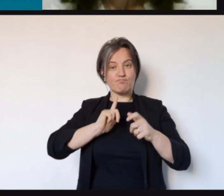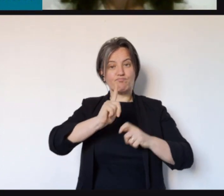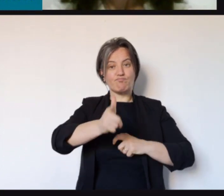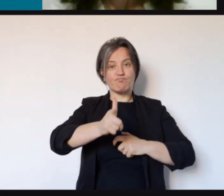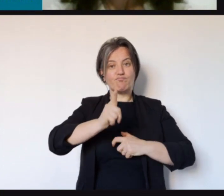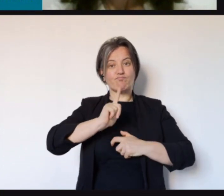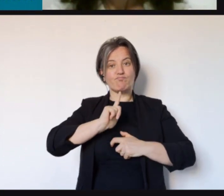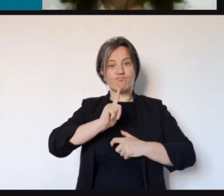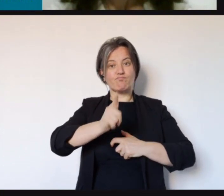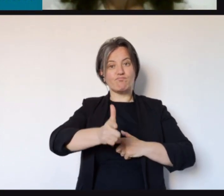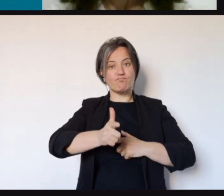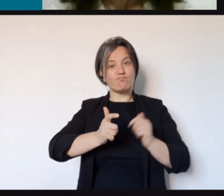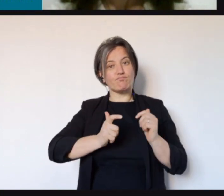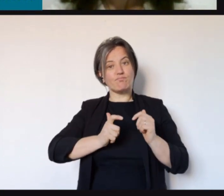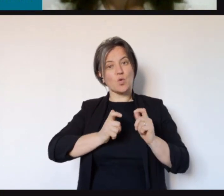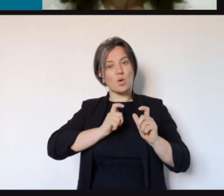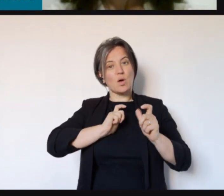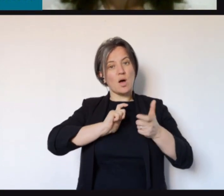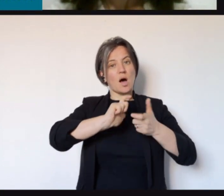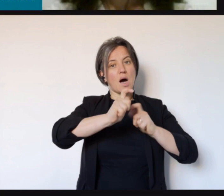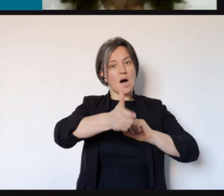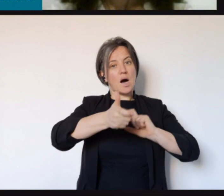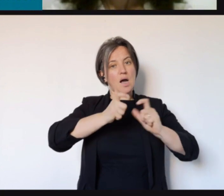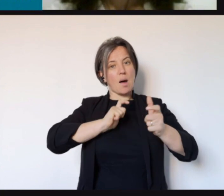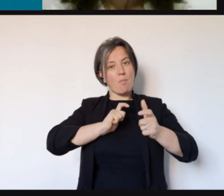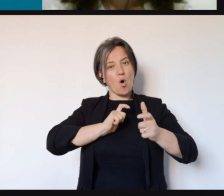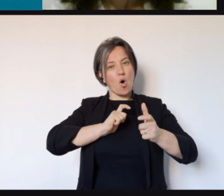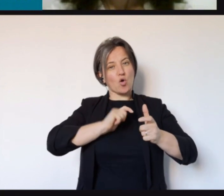rapporti di dignità.